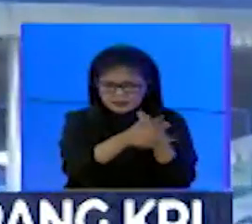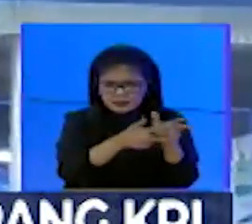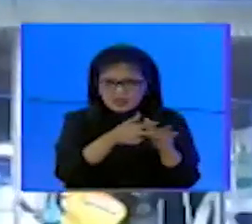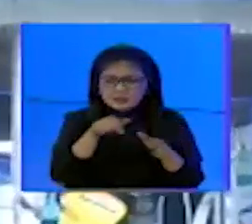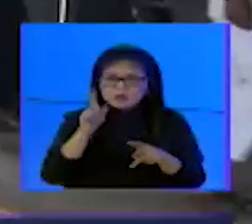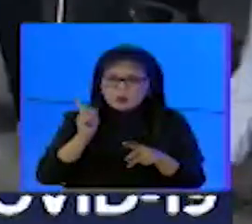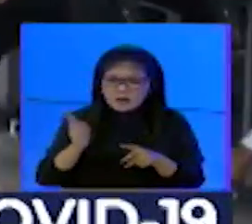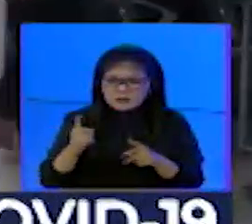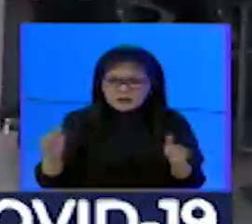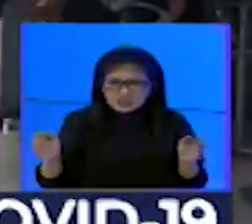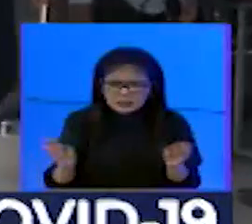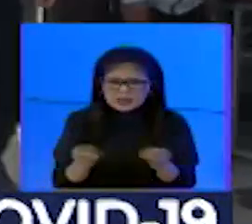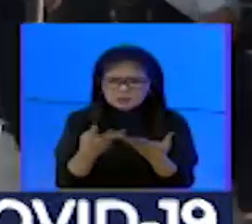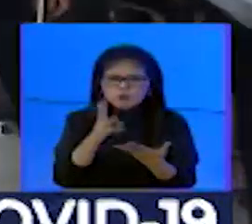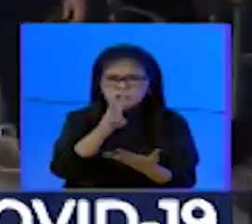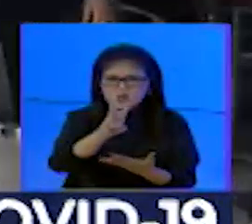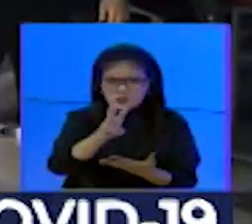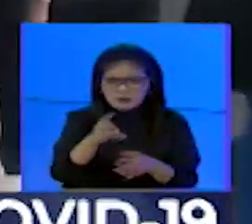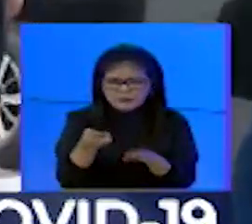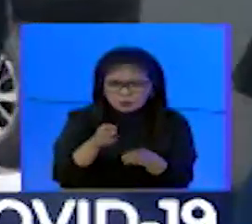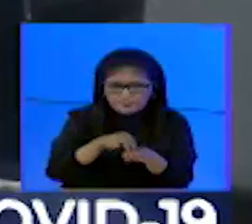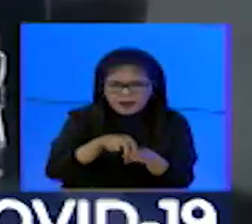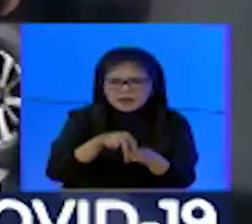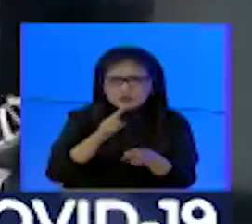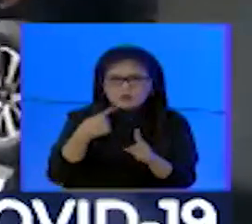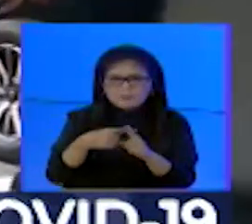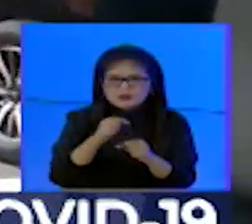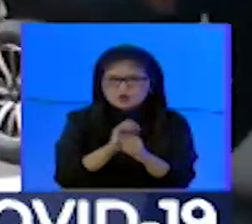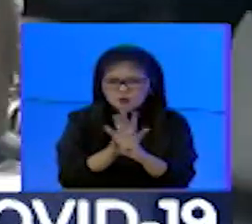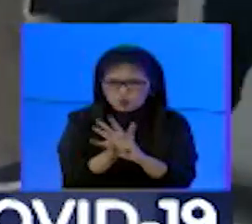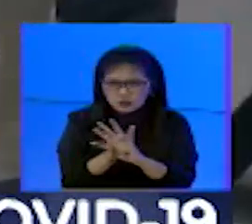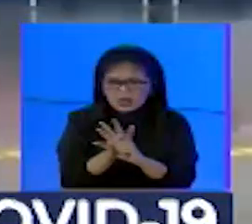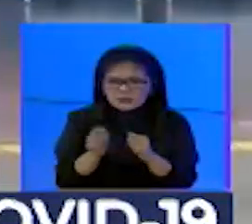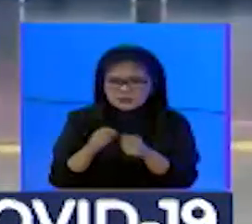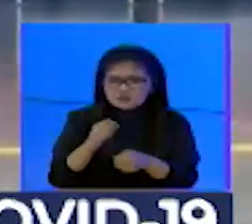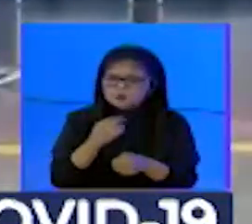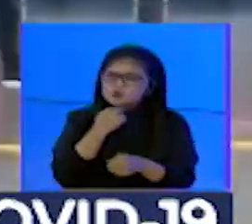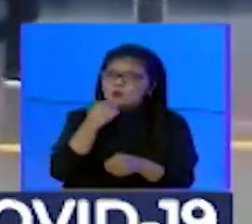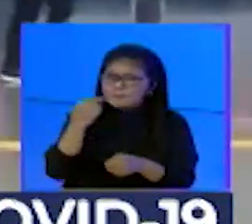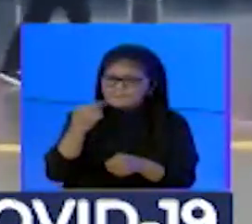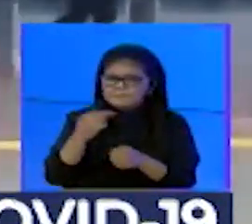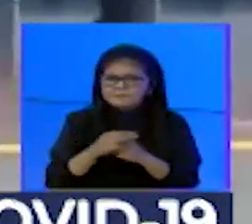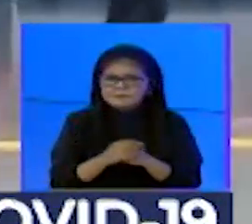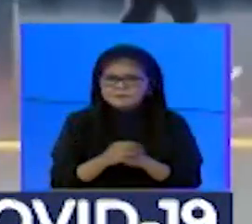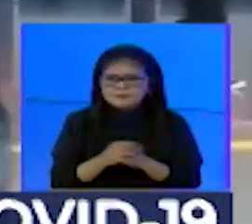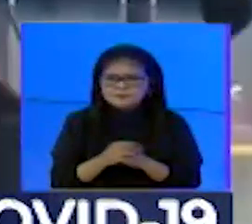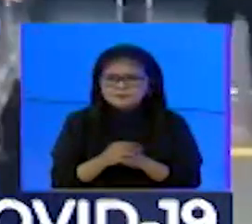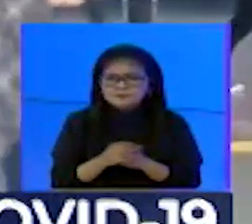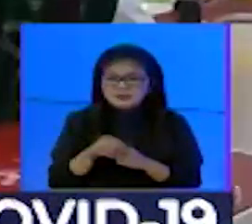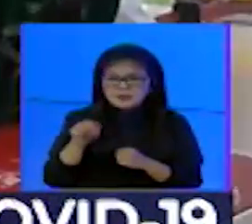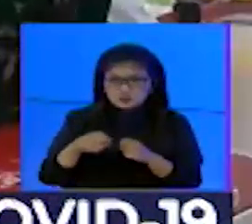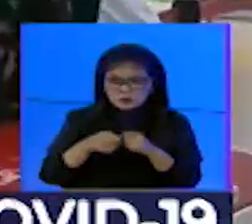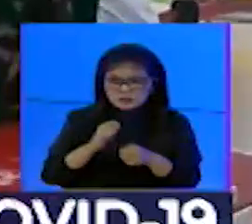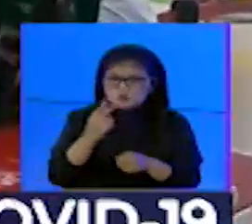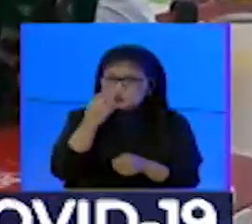ditemukannya 3 penumpang yang dinyatakan positif COVID-19 hasil swab tes PCR. Swab dilakukan terhadap 350